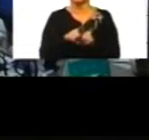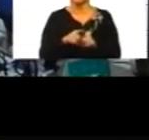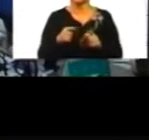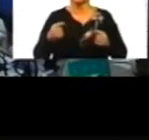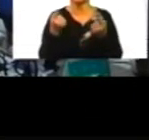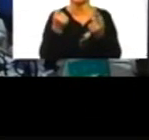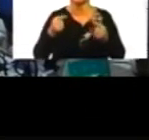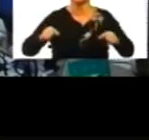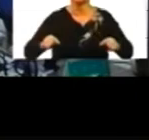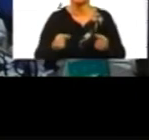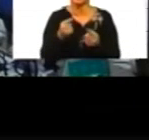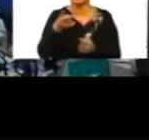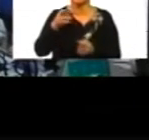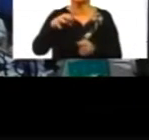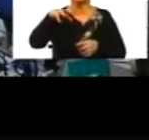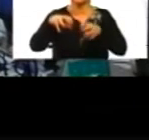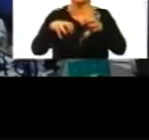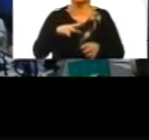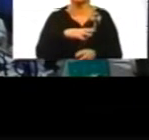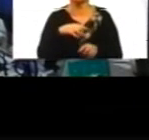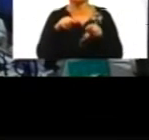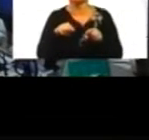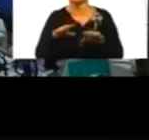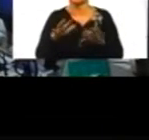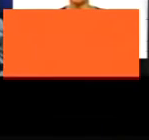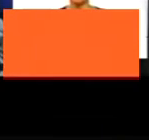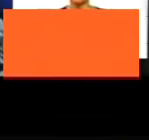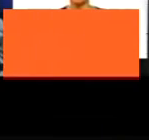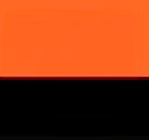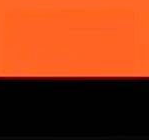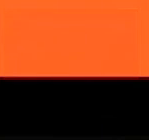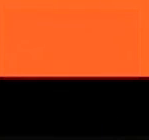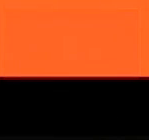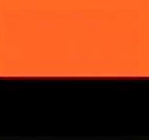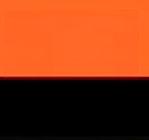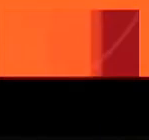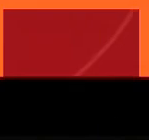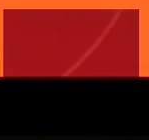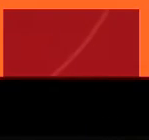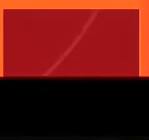були. І практично оцей момент зіграв надзвичайно велику роль.